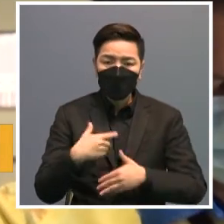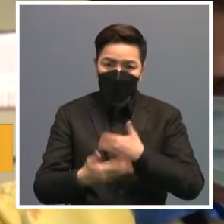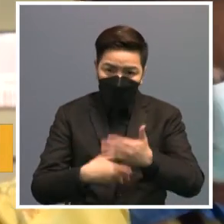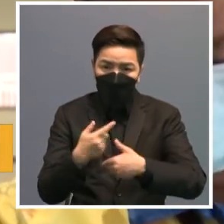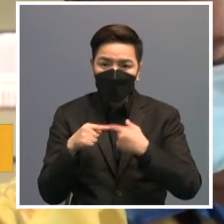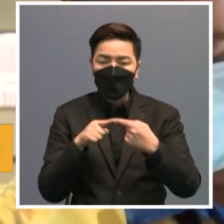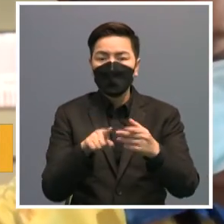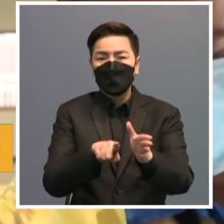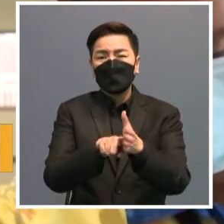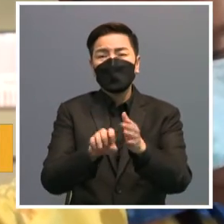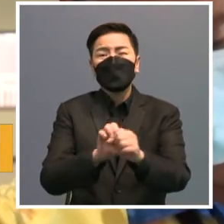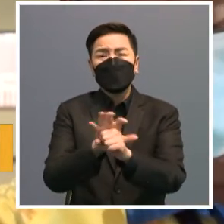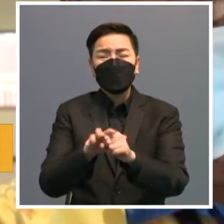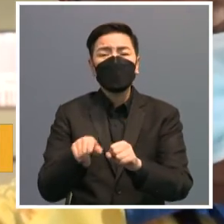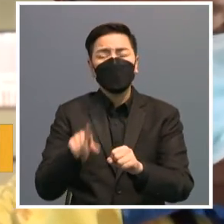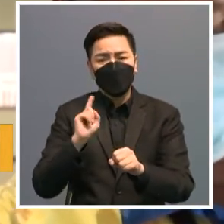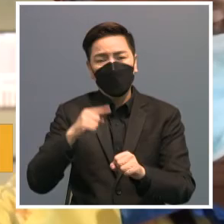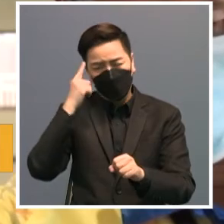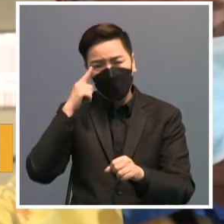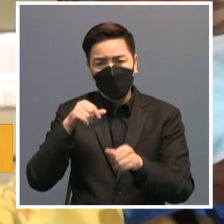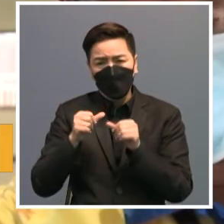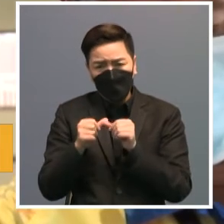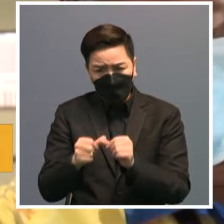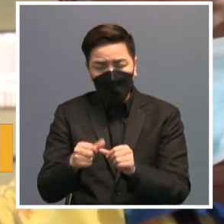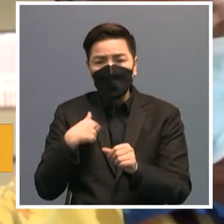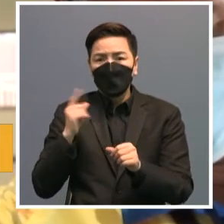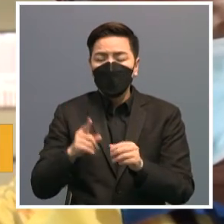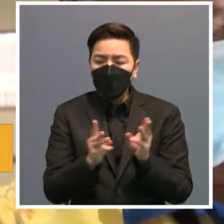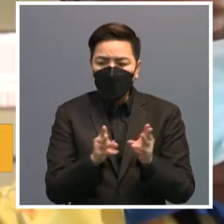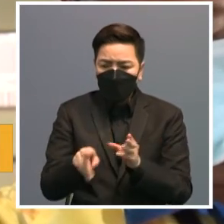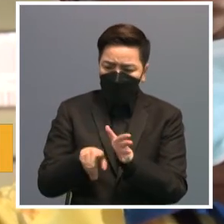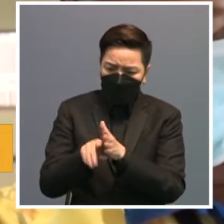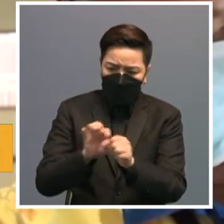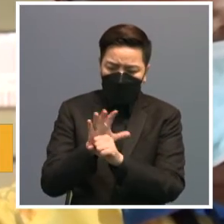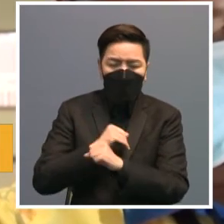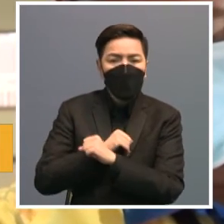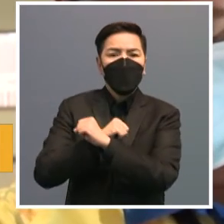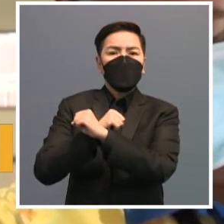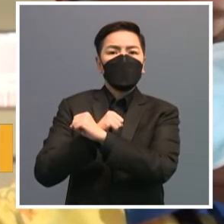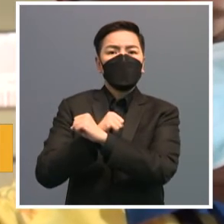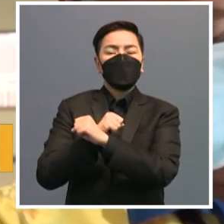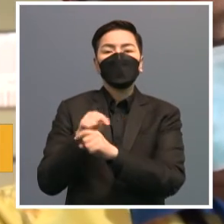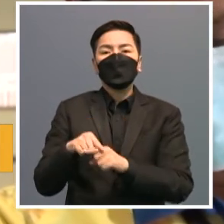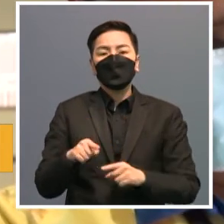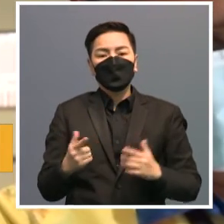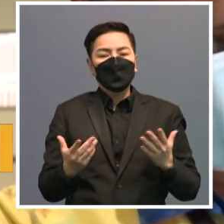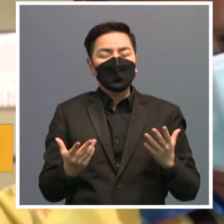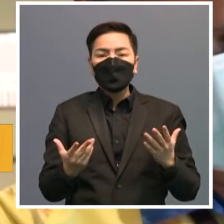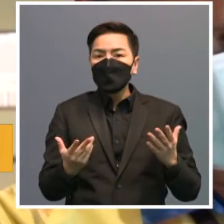แล้วโควิดเนี่ยมันก็เรารู้ว่าจะต้องอยู่อีกนานแต่เราก็ต้องหาวิธีการป้องกันเขาเรียกว่า